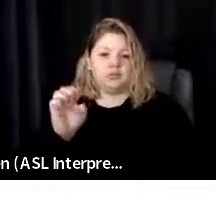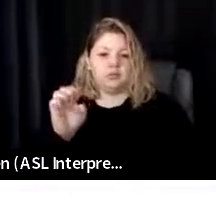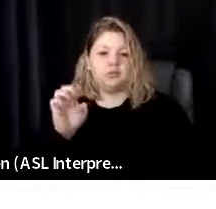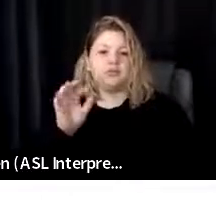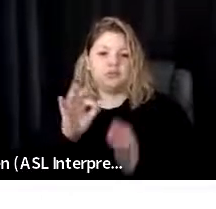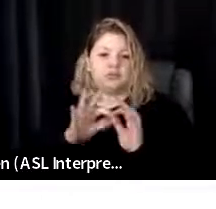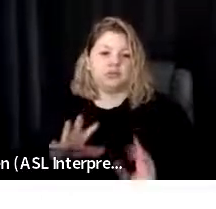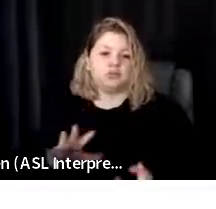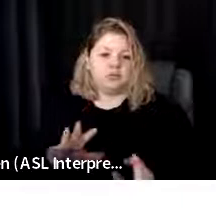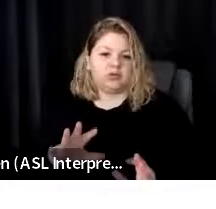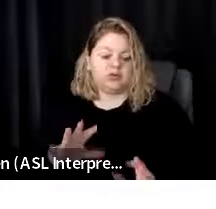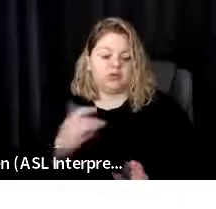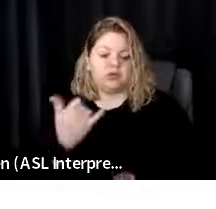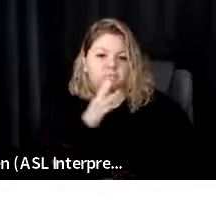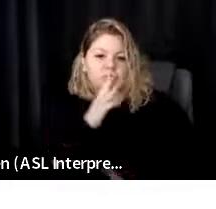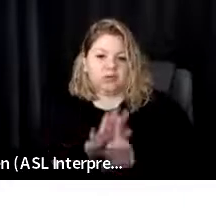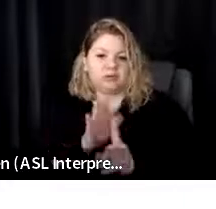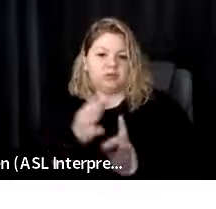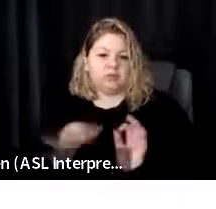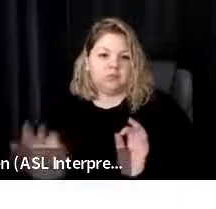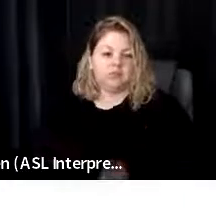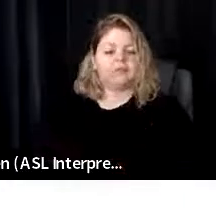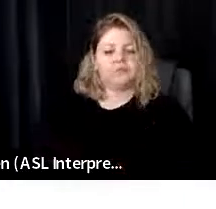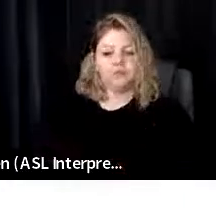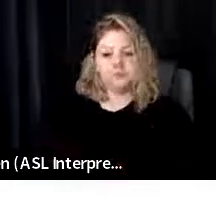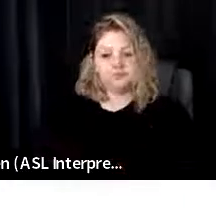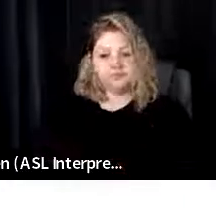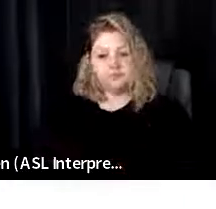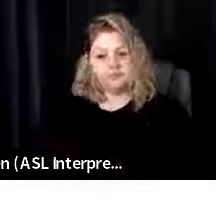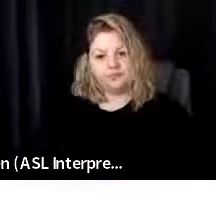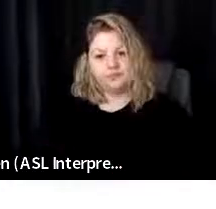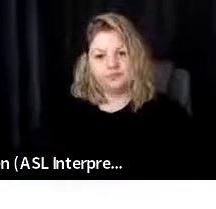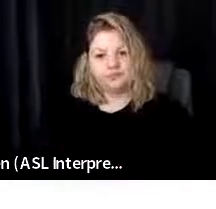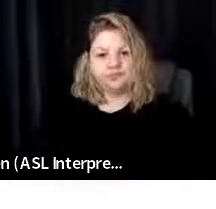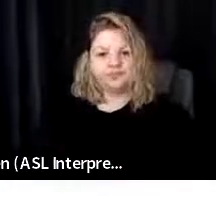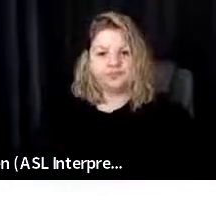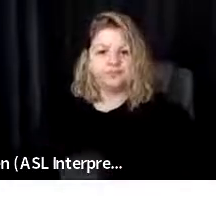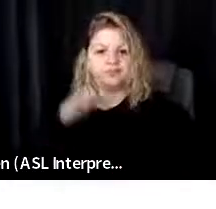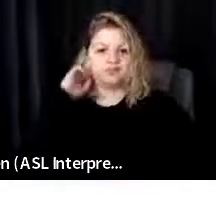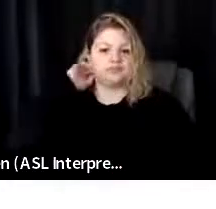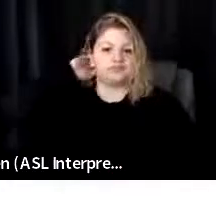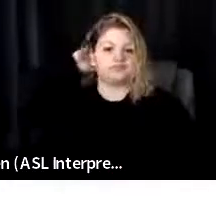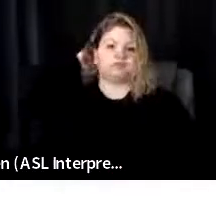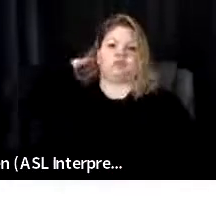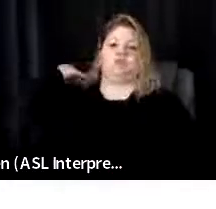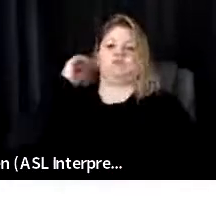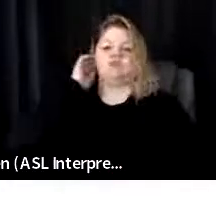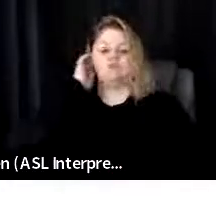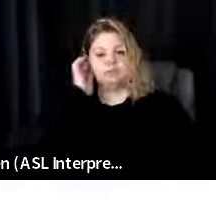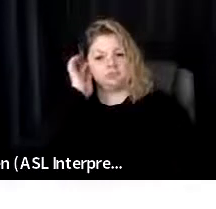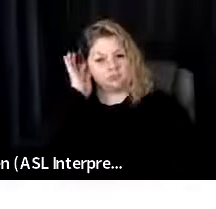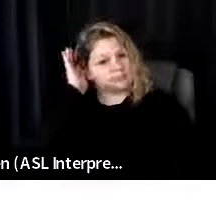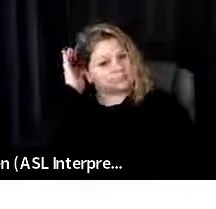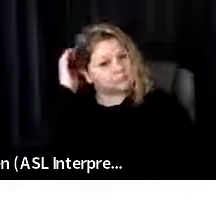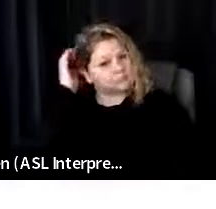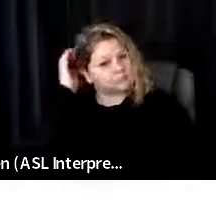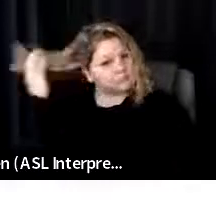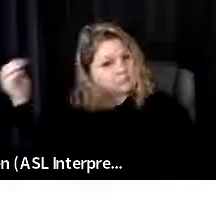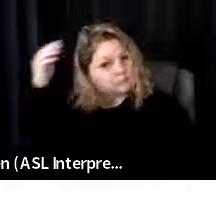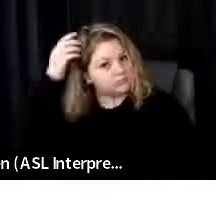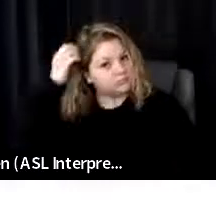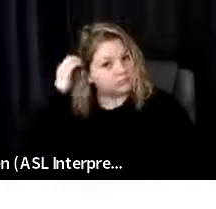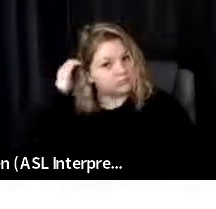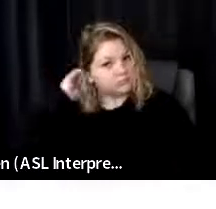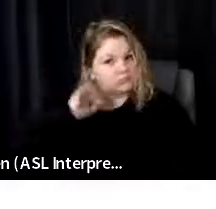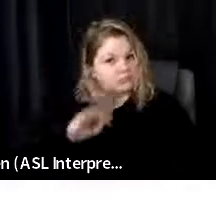譯原因，見到個地球嘅時候，見到個圖標揀廣東話 Cantonese 會去到廣東話嘅翻譯頻道。如果你用手機嘅話，麻煩你撳3